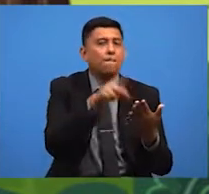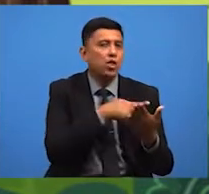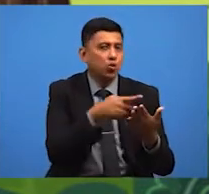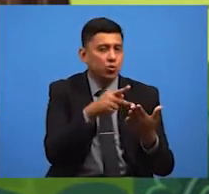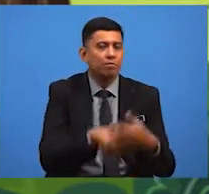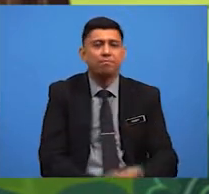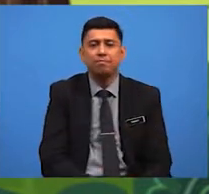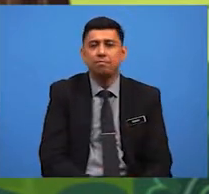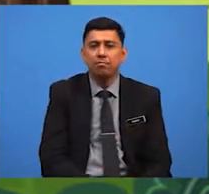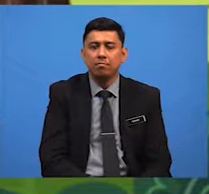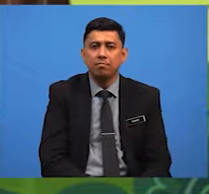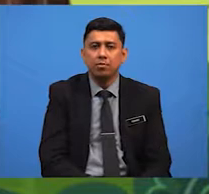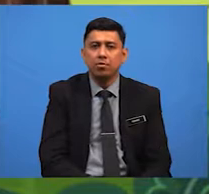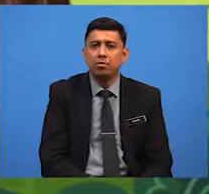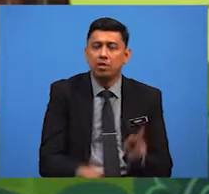semua.